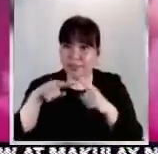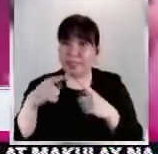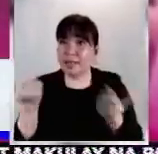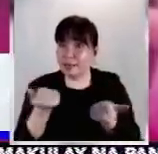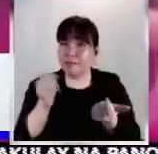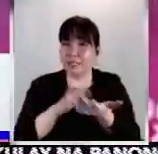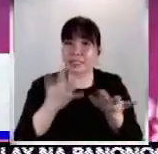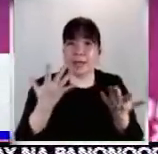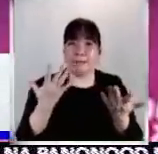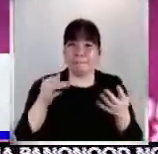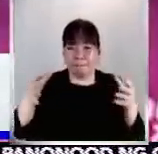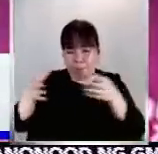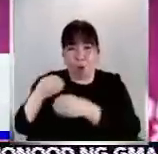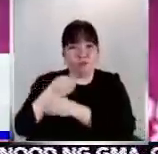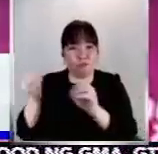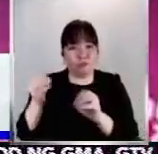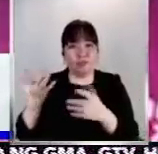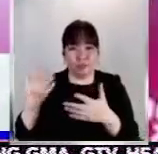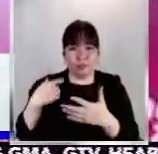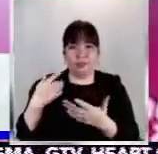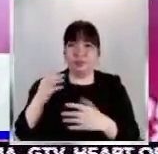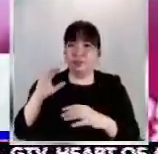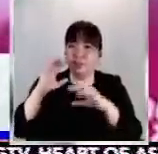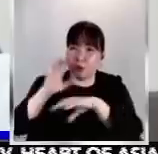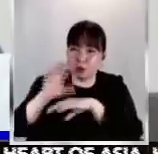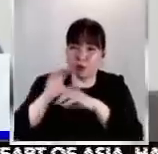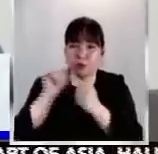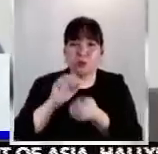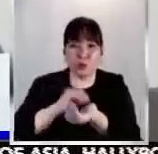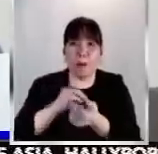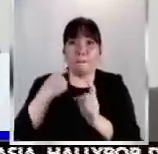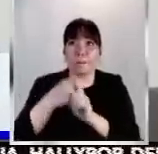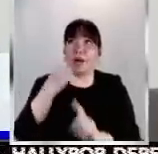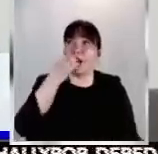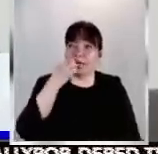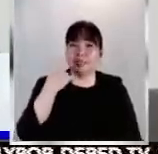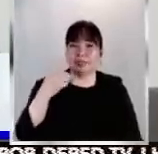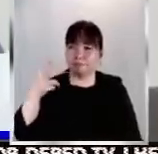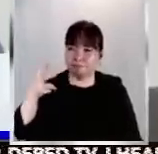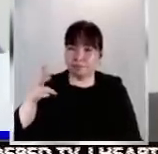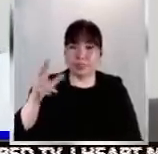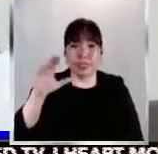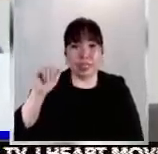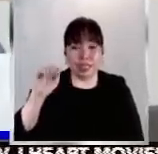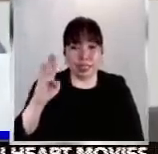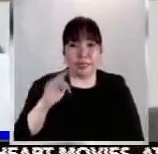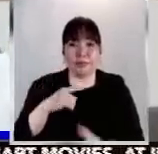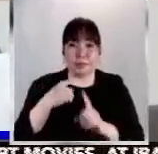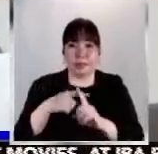ng kanyang tanggapan, pati na libreng antigen testing sa swab cap. May COVID care kit na pinapadalang OVP sa